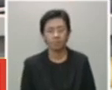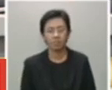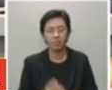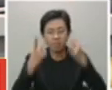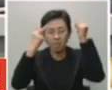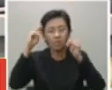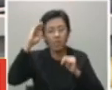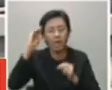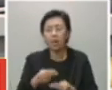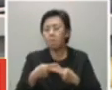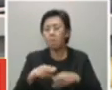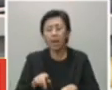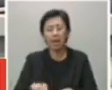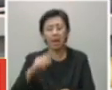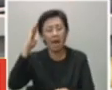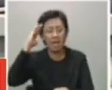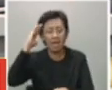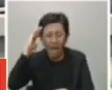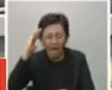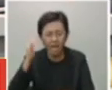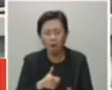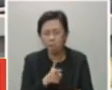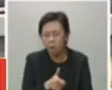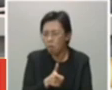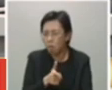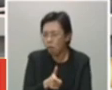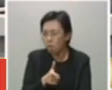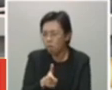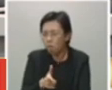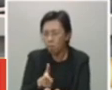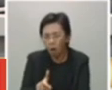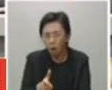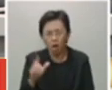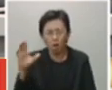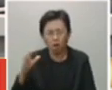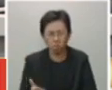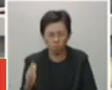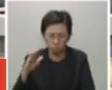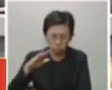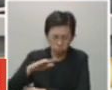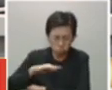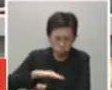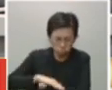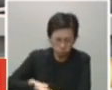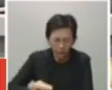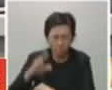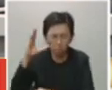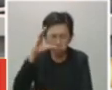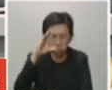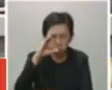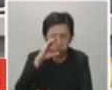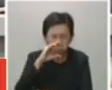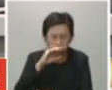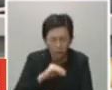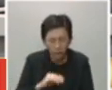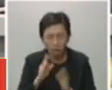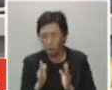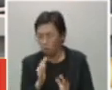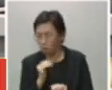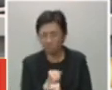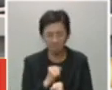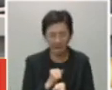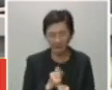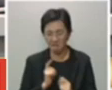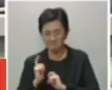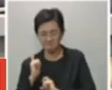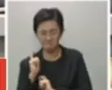เลยให้จากคลั่งใช้เวลาฆ่าคนอย่างเสรีเป็นเวลานานโดยปราศจากเจ้าหน้าที่ปฏิบัติการที่มีอ